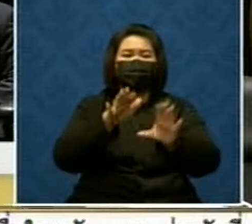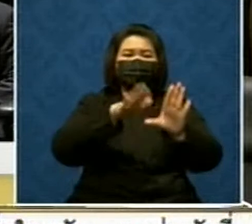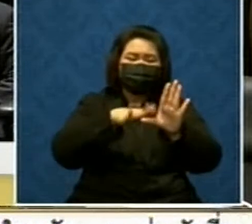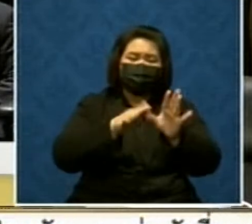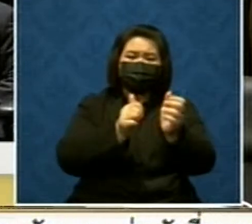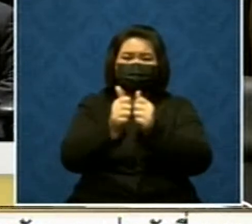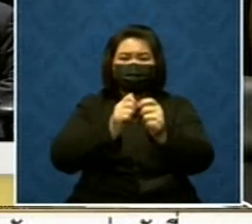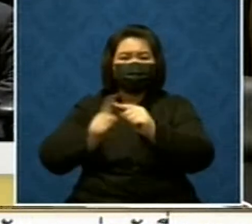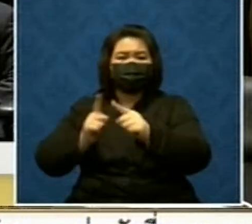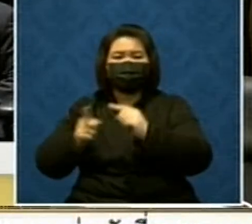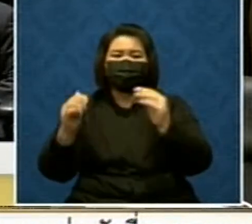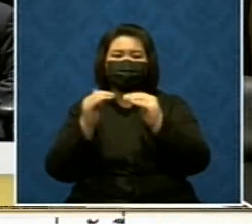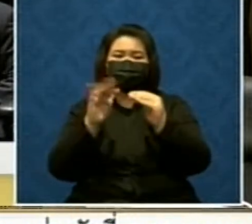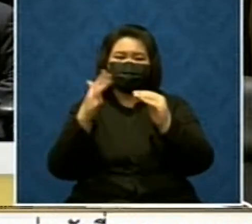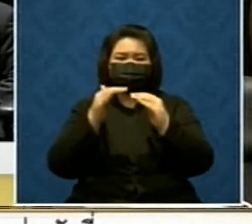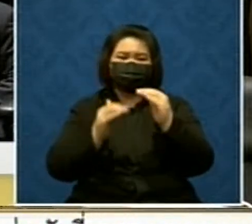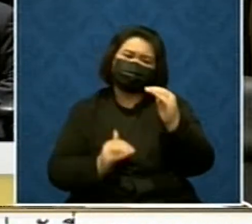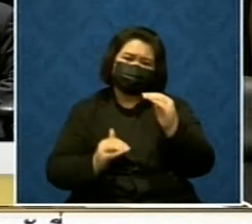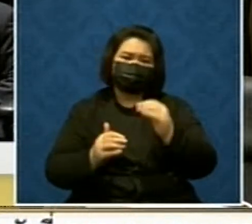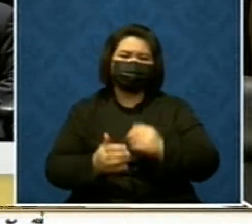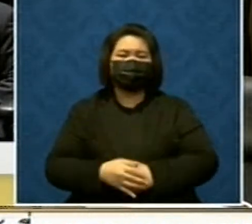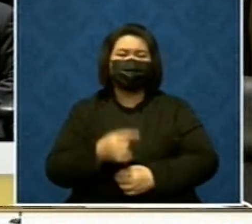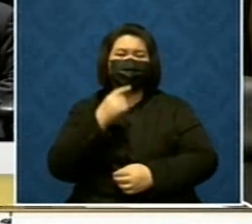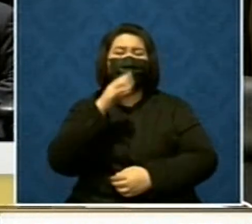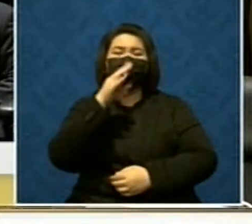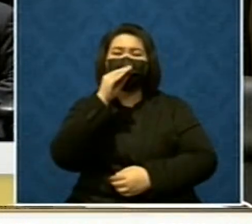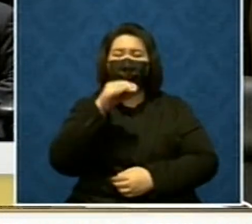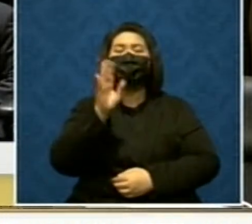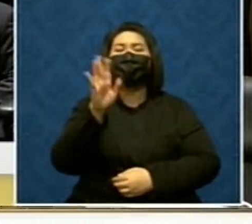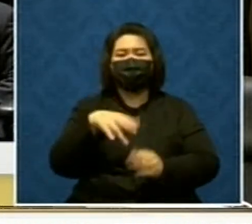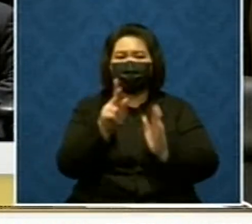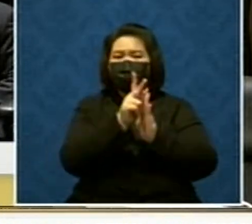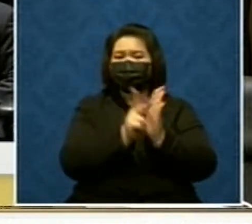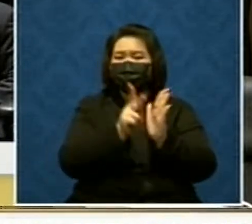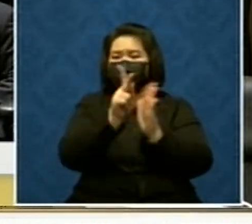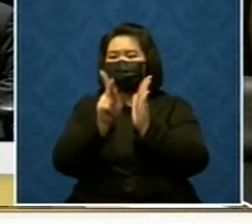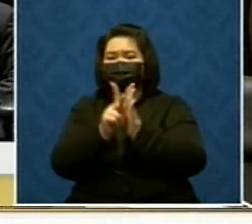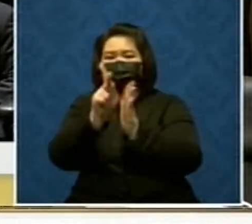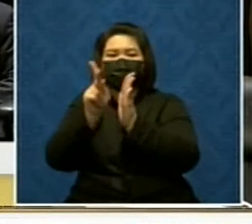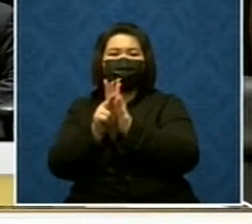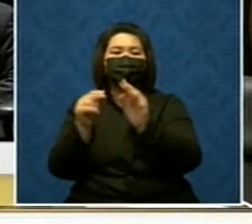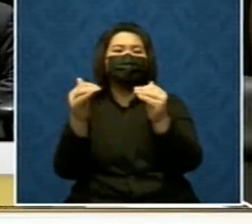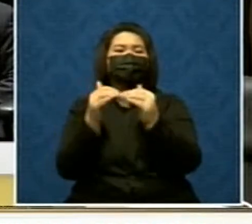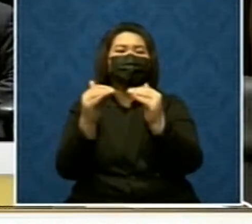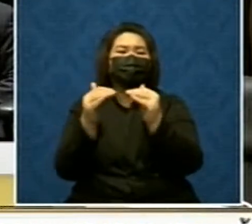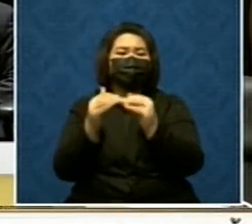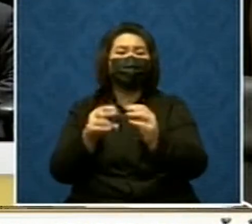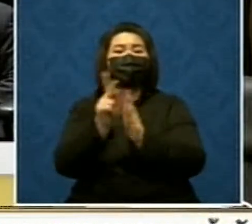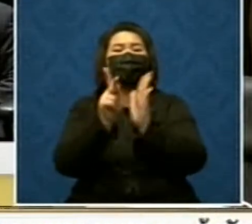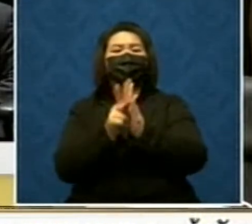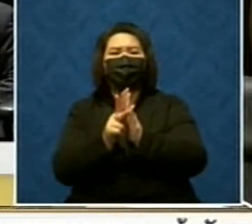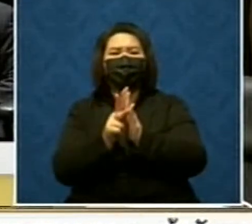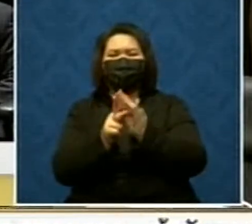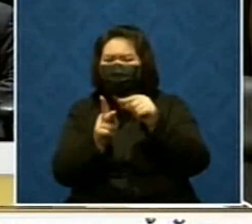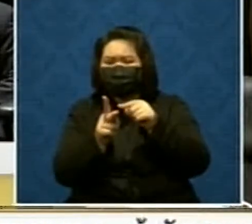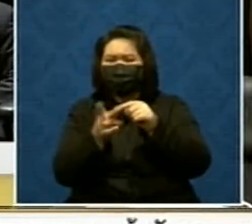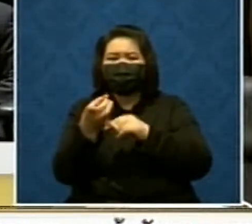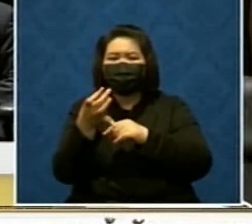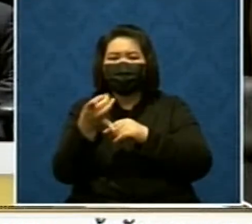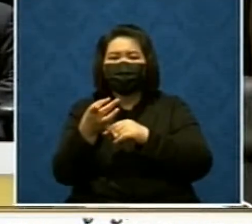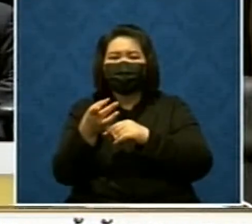ยมีแต่ความเหลื่อมล้ำปากท่านก็พูดว่าทุกคนอยู่ภายใต้กฎหมายทุกคนอยู่ภายใต้กฎหมายมันกฎอะไรอ่ะเนี่ย